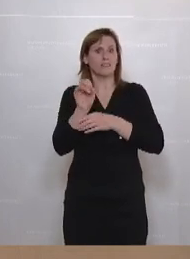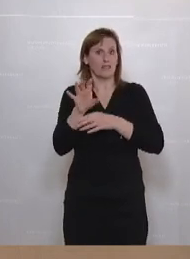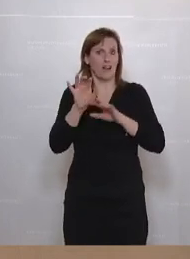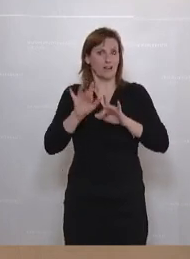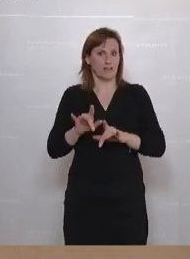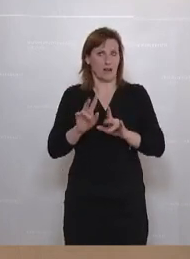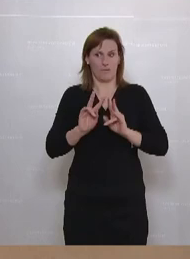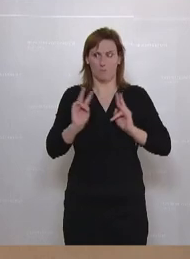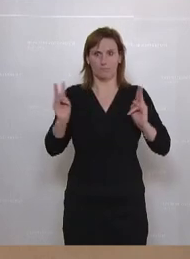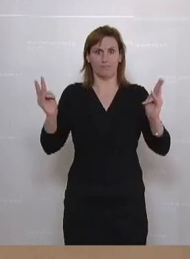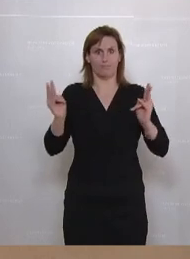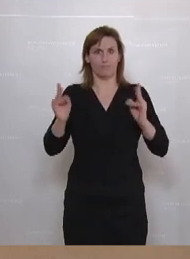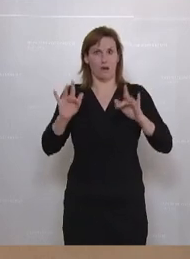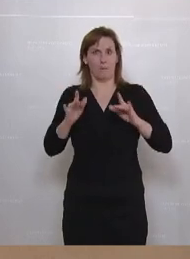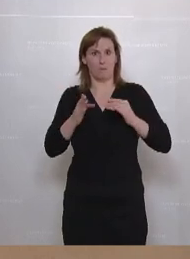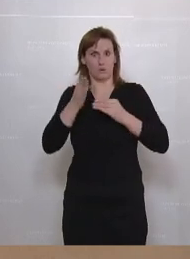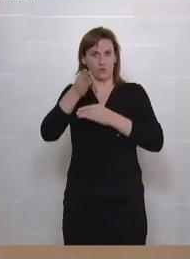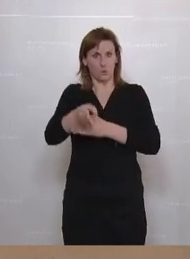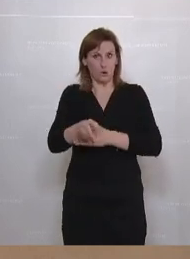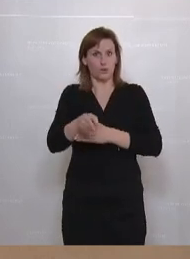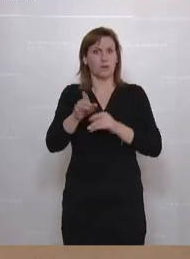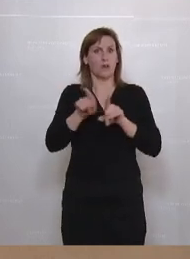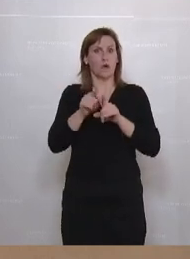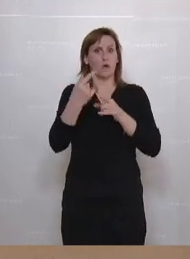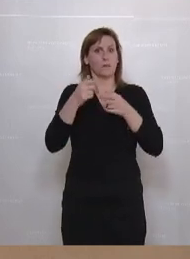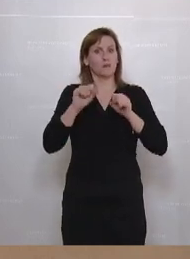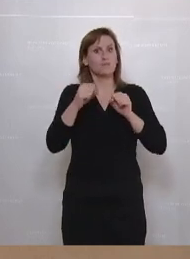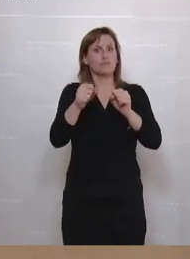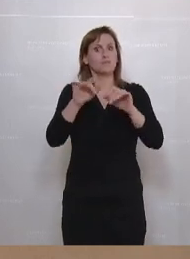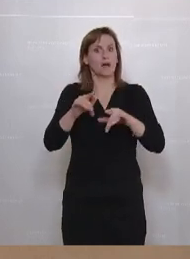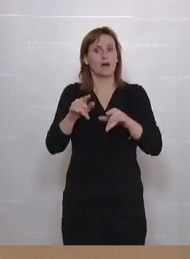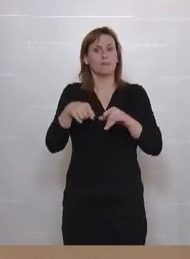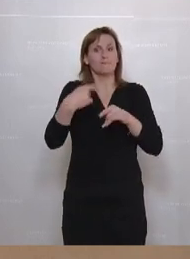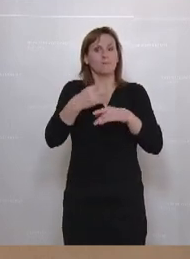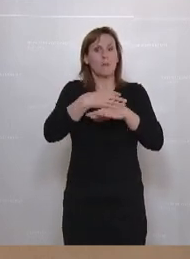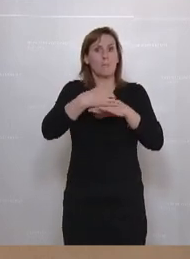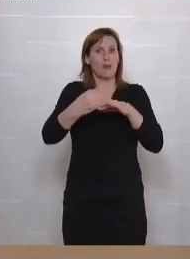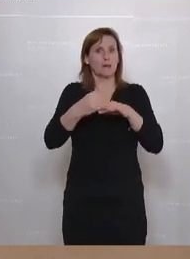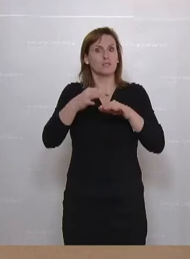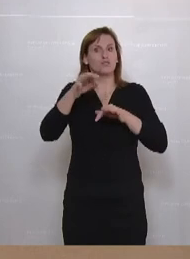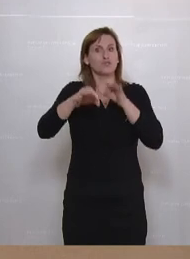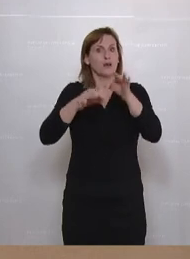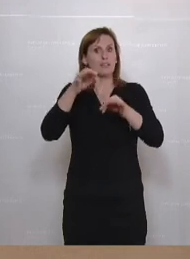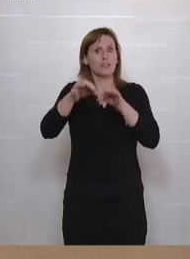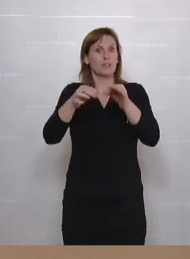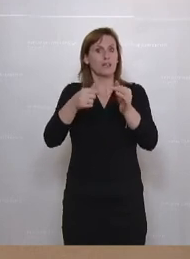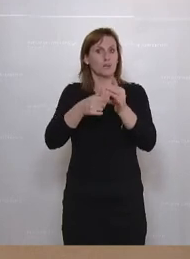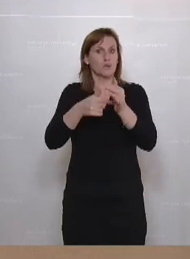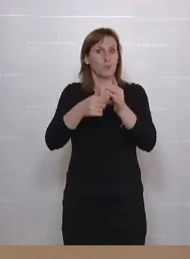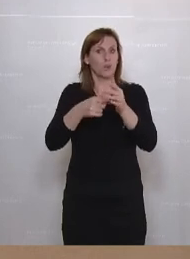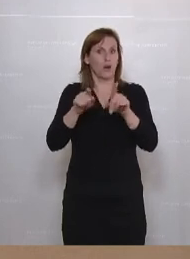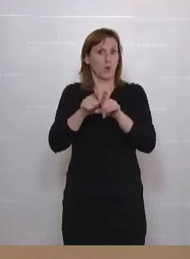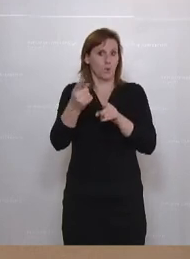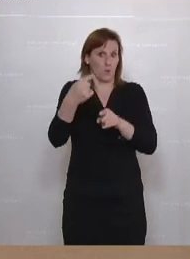anderen Staaten gemeinsam eine Initiative gestartet und bin sehr froh, dass wir im März eine strategische Debatte zum Westbalkan auf Außenministerebene haben